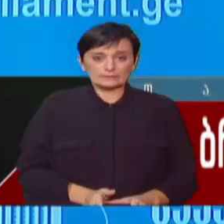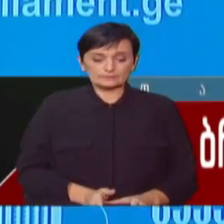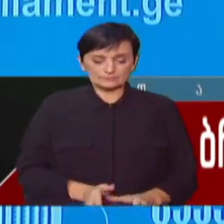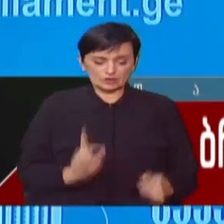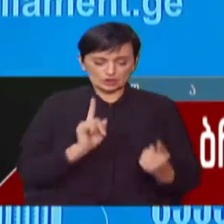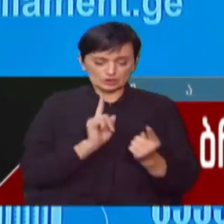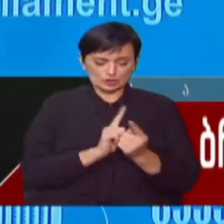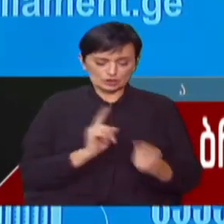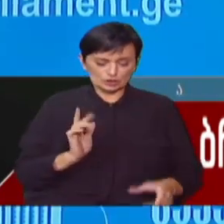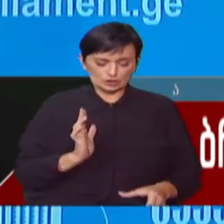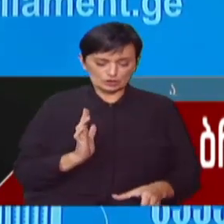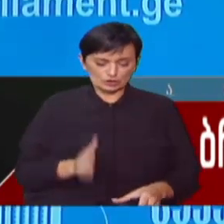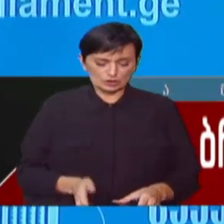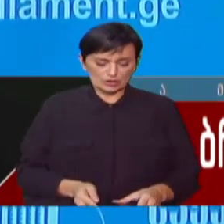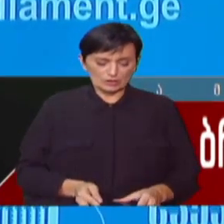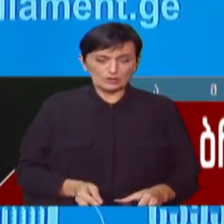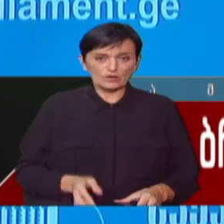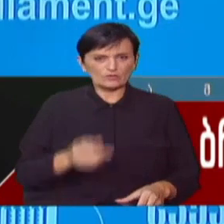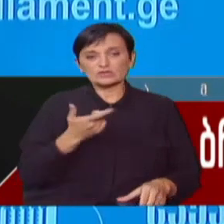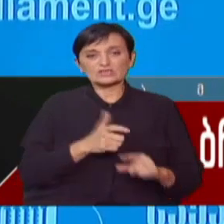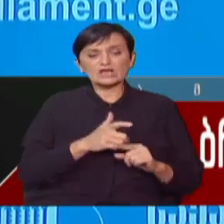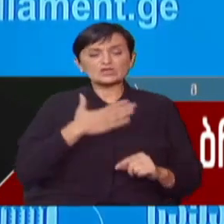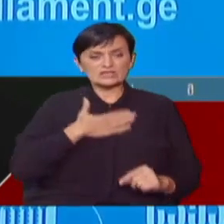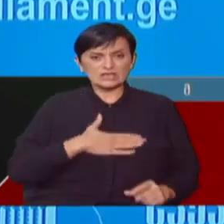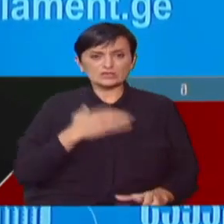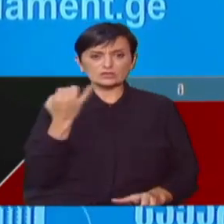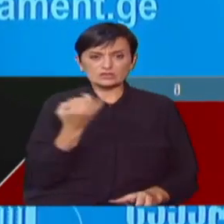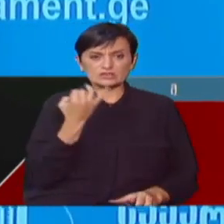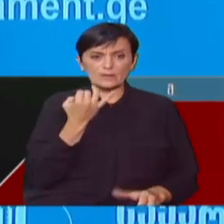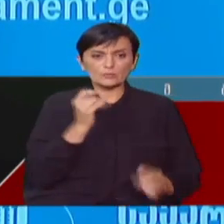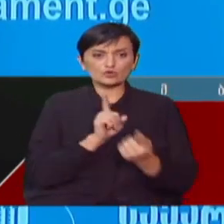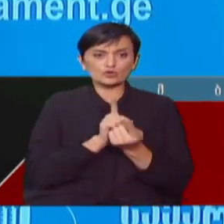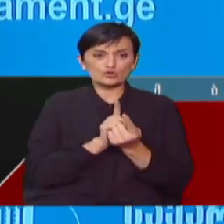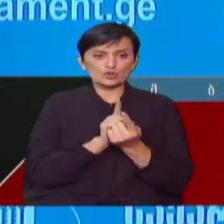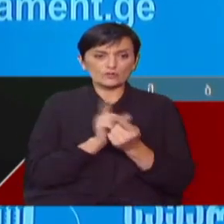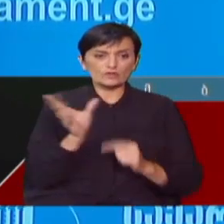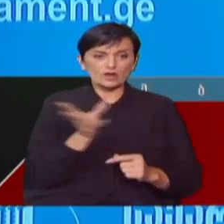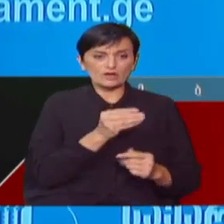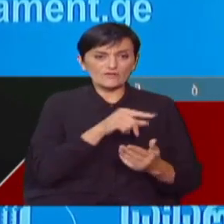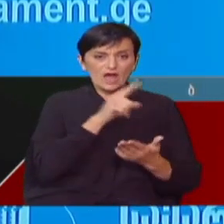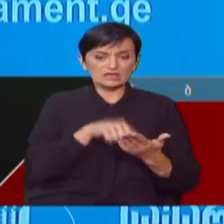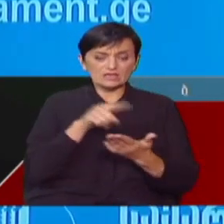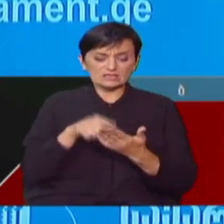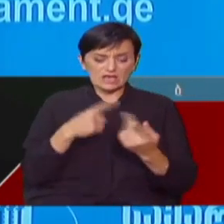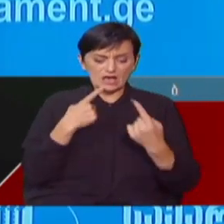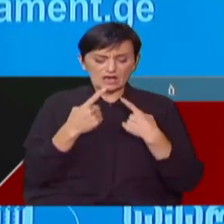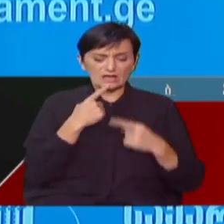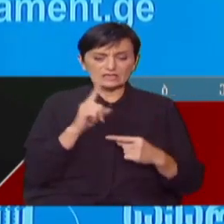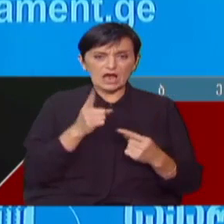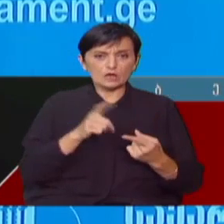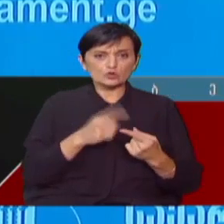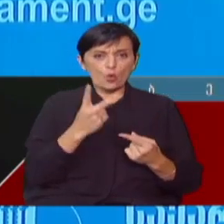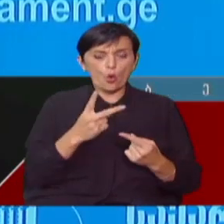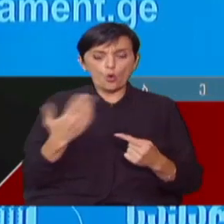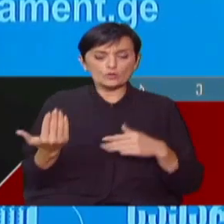შეხვედრა ქონდა ბრიტანელ პარლამენტარებთან, ძალიან სასიამოვნო, საინტერესო შეხვედრა იყო. ყველა საკითხი განვიხილეთ, რაც უკავშირდება